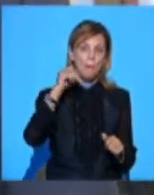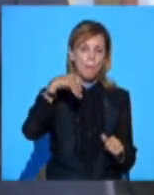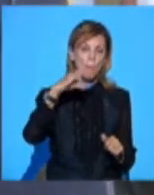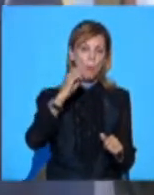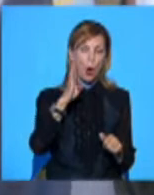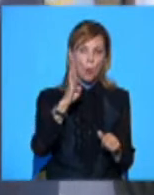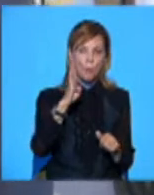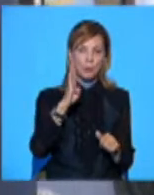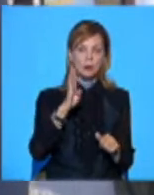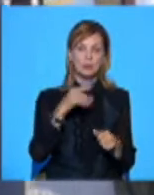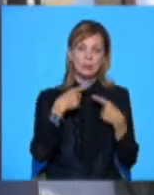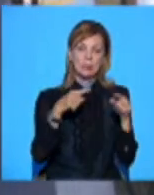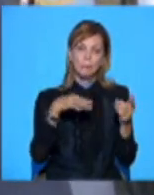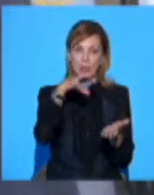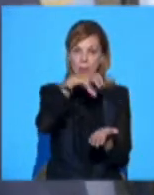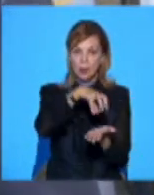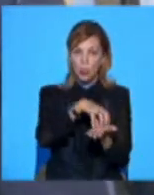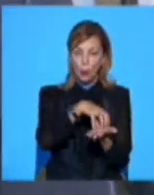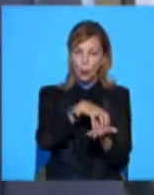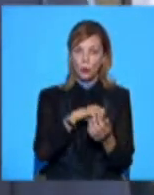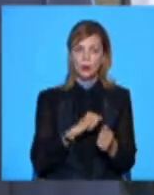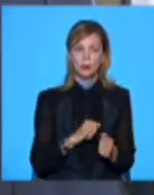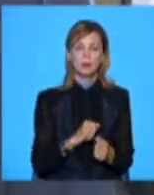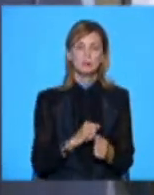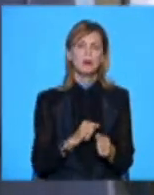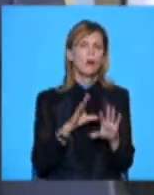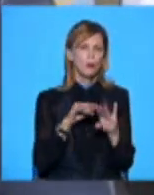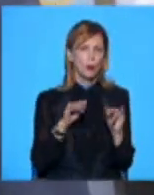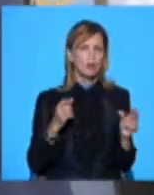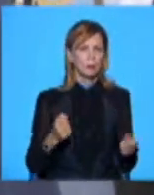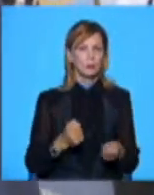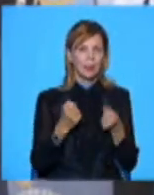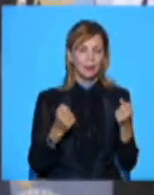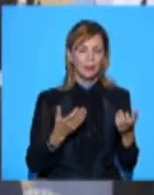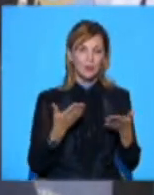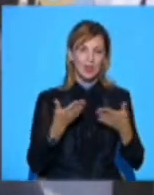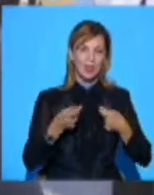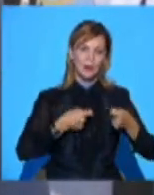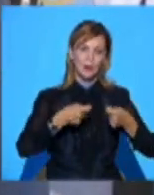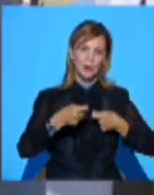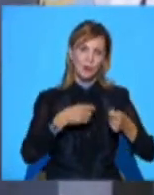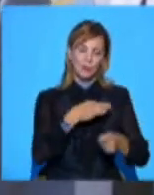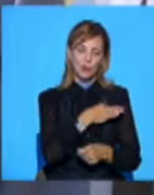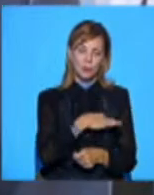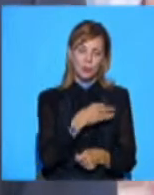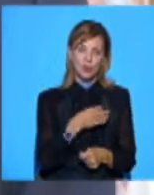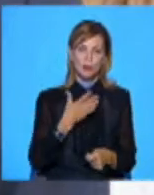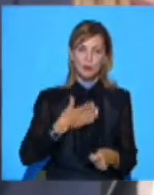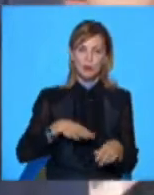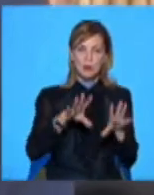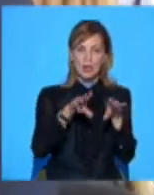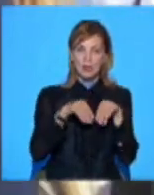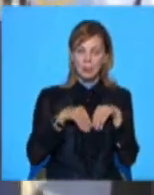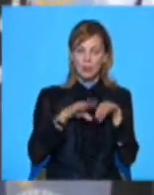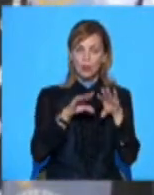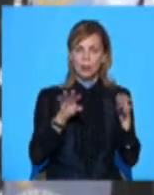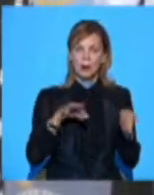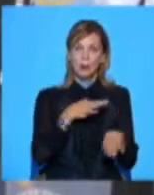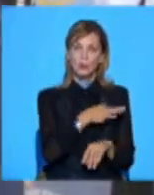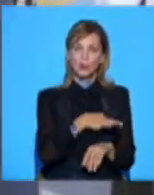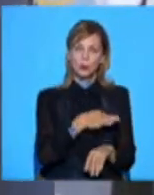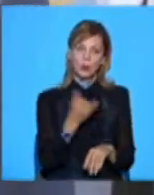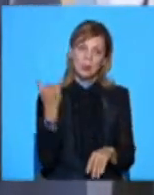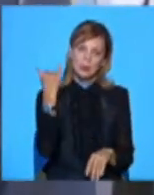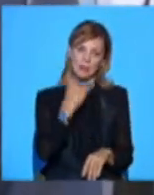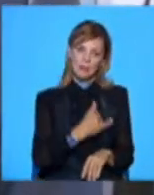pe Esplanada Teatrului Național, diferite tipuri de manifestări prin care promovăm Universitatea și încercăm să atragem copiii la Universitatea din